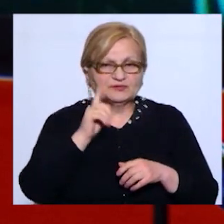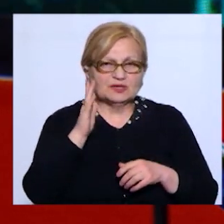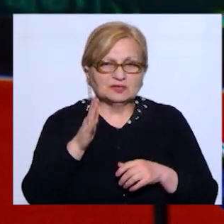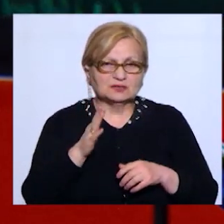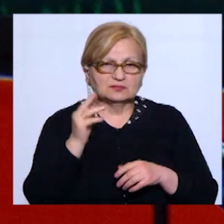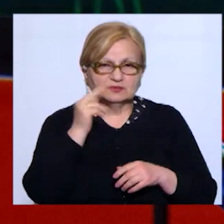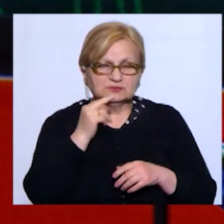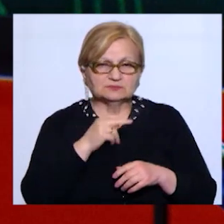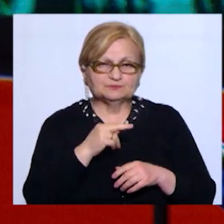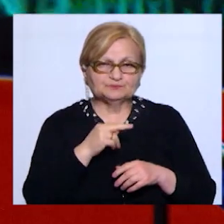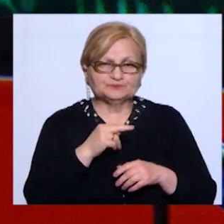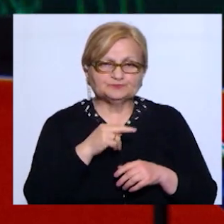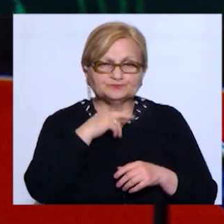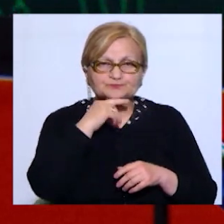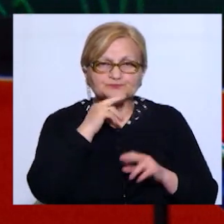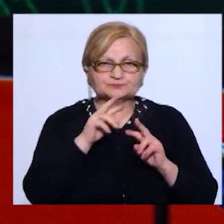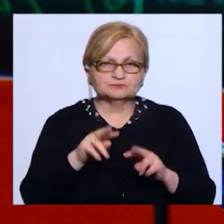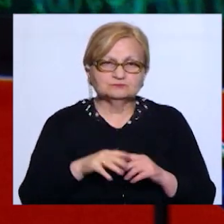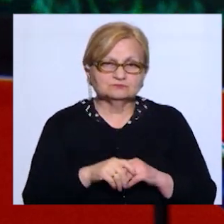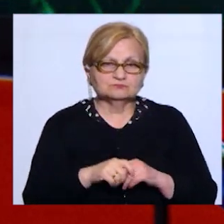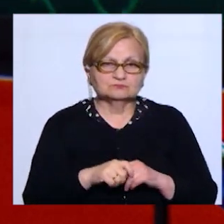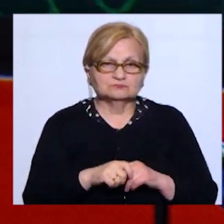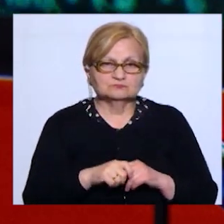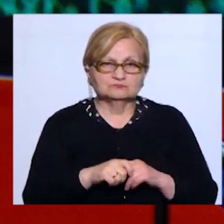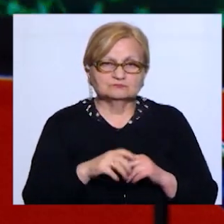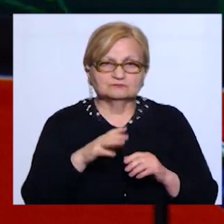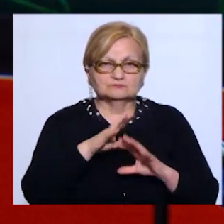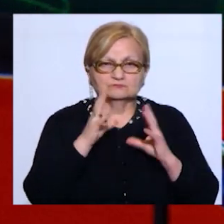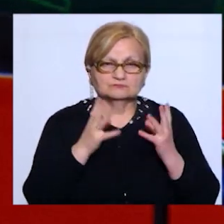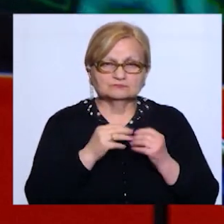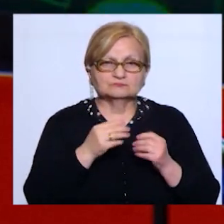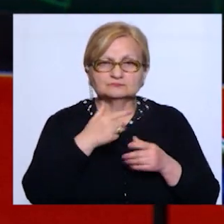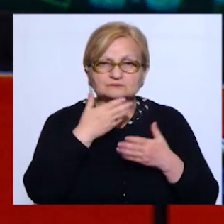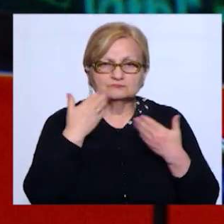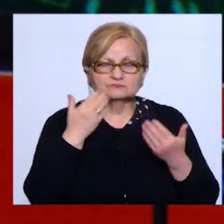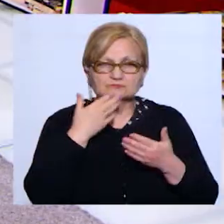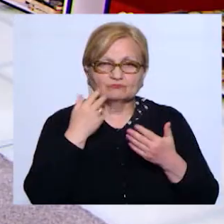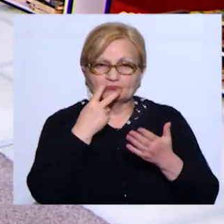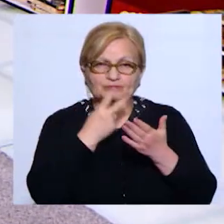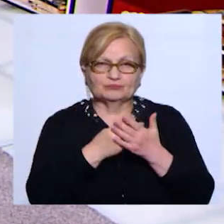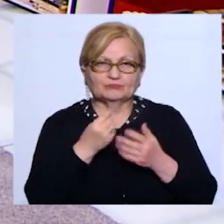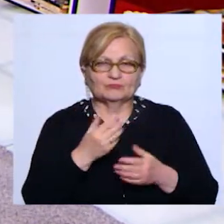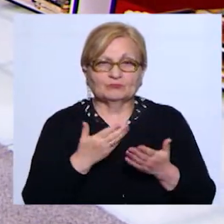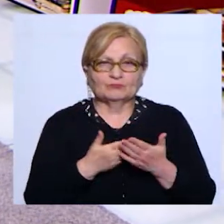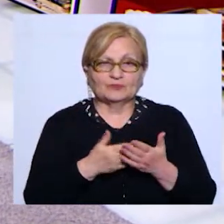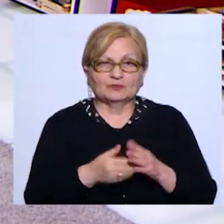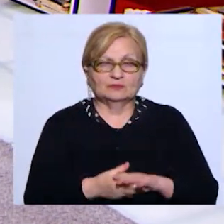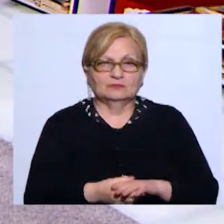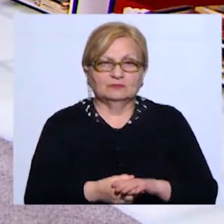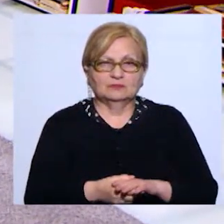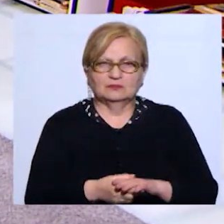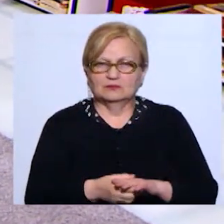სასწავლი და რა გვაქვს ყურადღება გასამახვილებელი, რომ უფრო მეტად მარტივად შევხედოთ საგანს. აი მაგალითად,